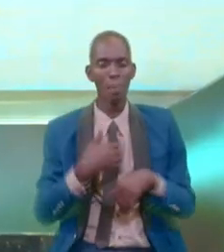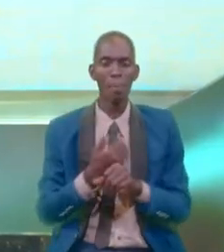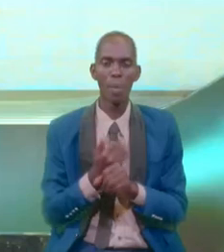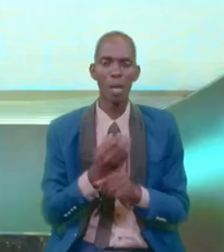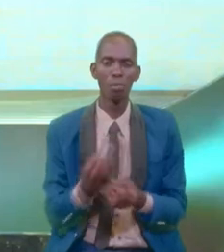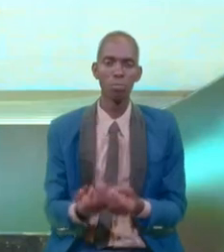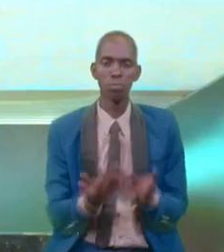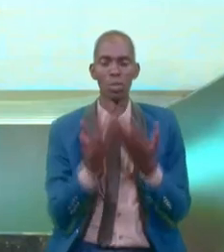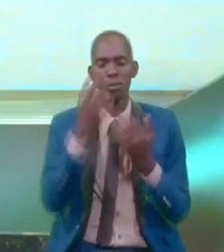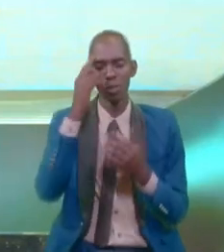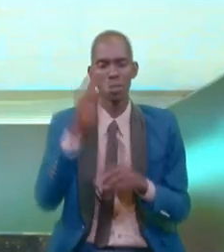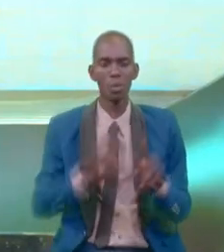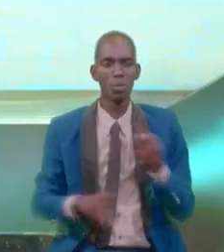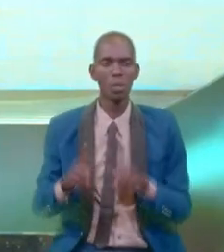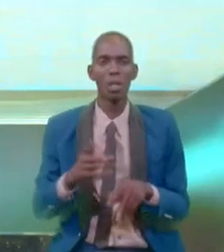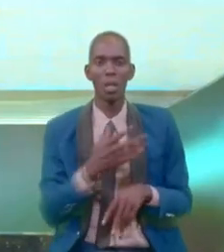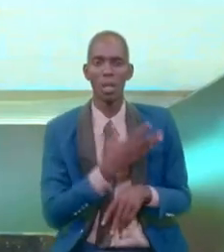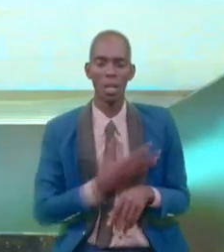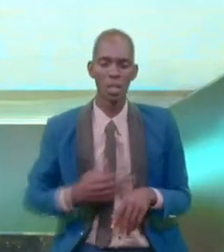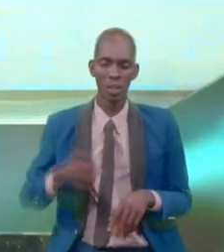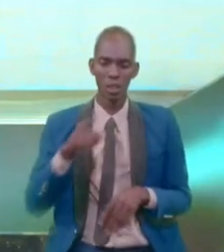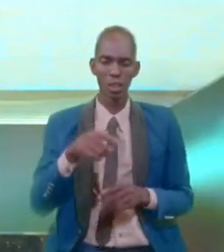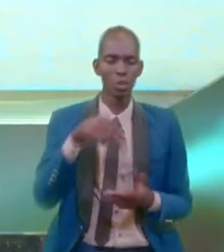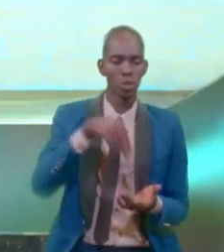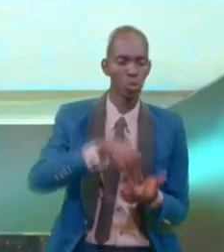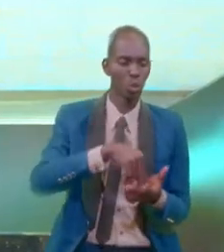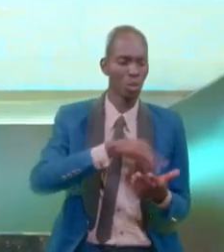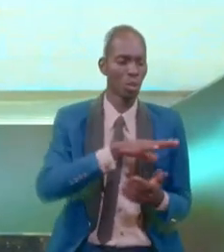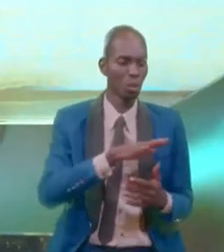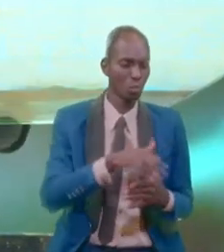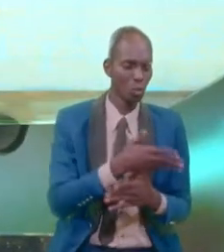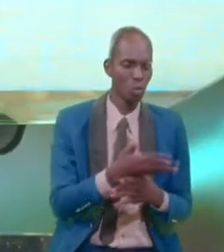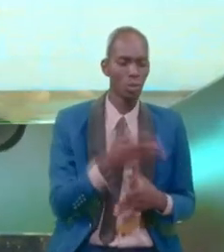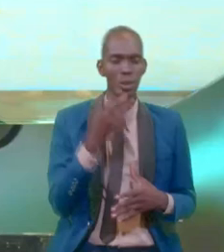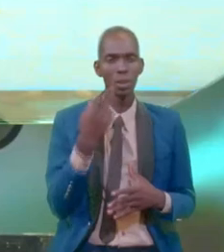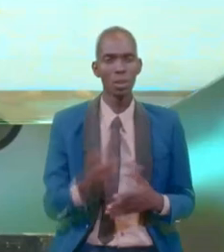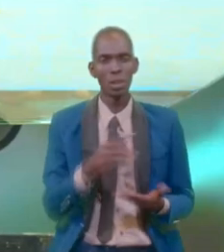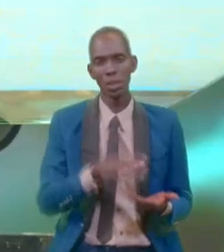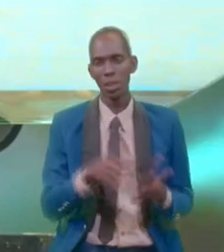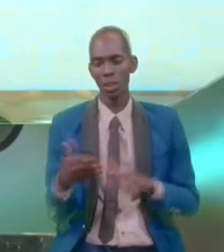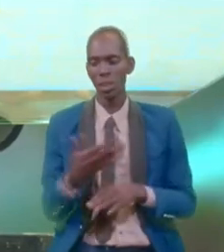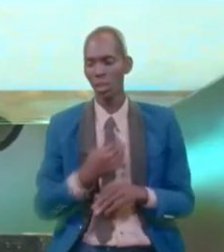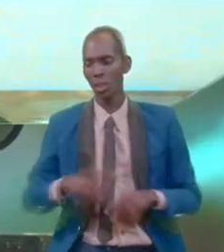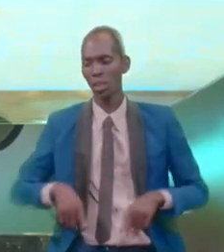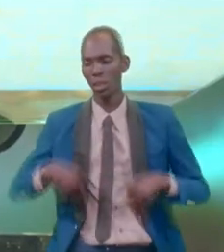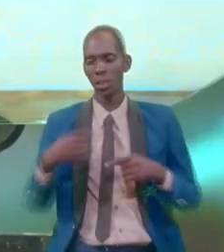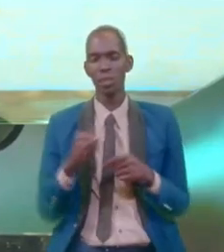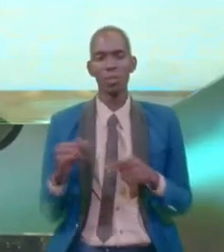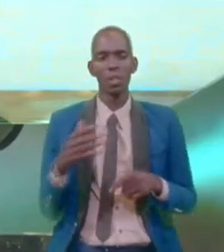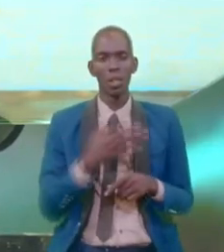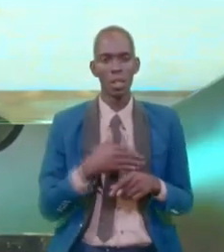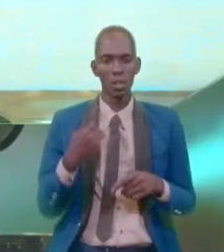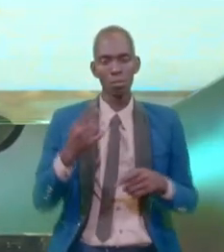Regardez ceci. Il se plaça entre les morts et les vivants. Et la plaie